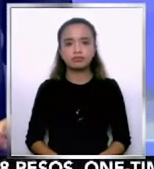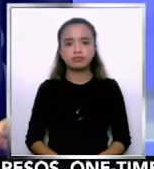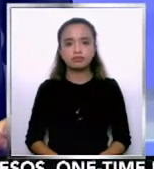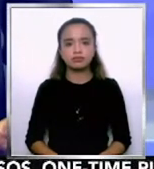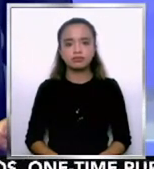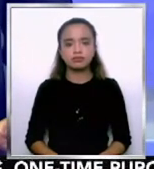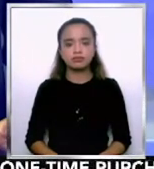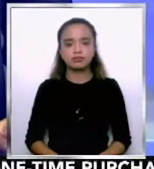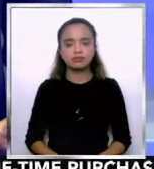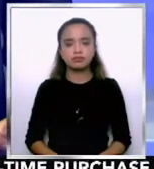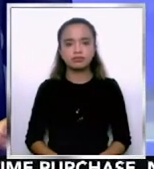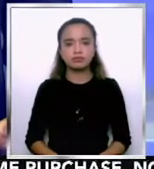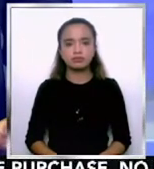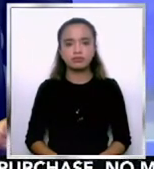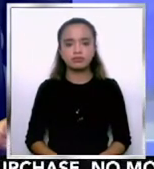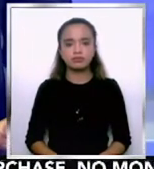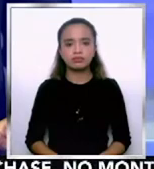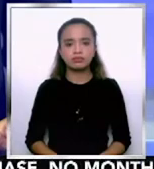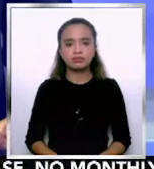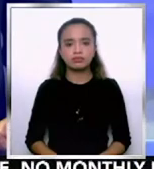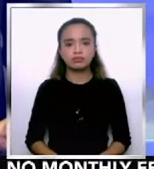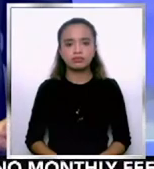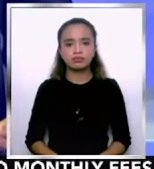Nasa aabot po ng